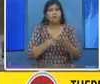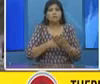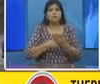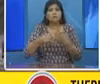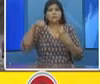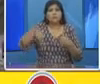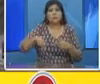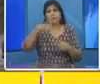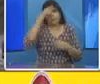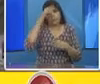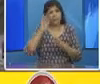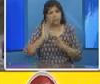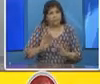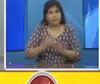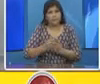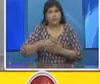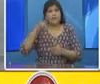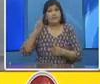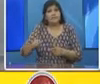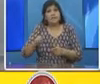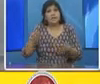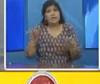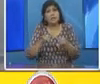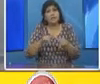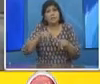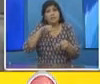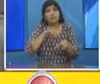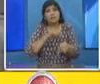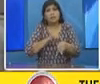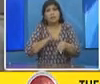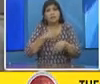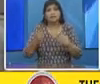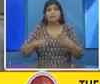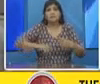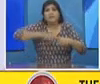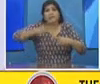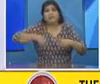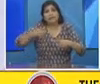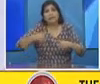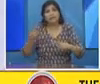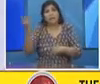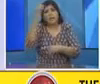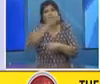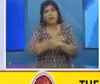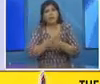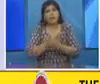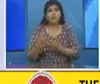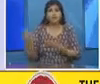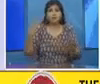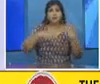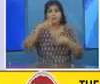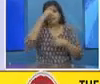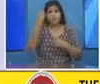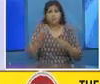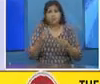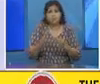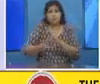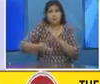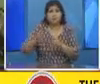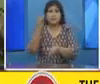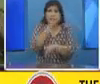तो बना ही हुआ है, ऊपर से देश में नीत नई चुनौतियां सामने आती जा रही। अभी कुछ दिन